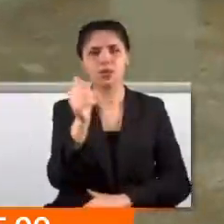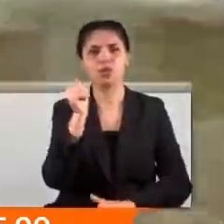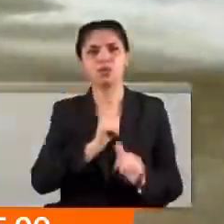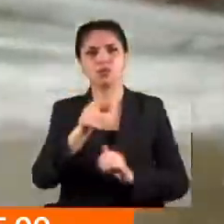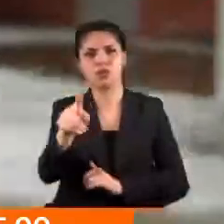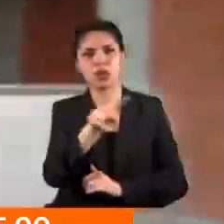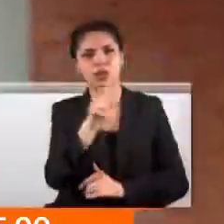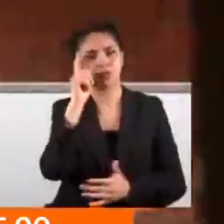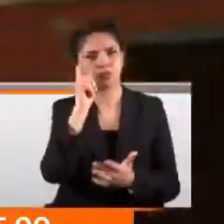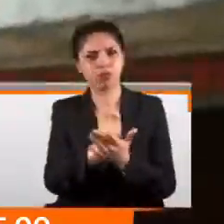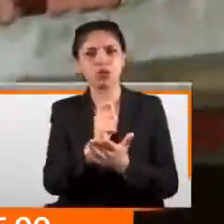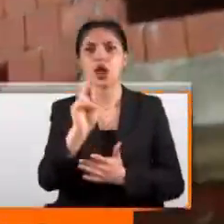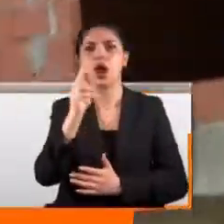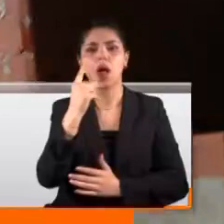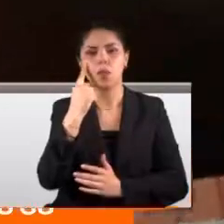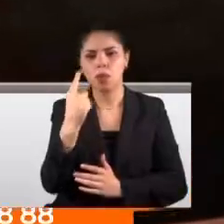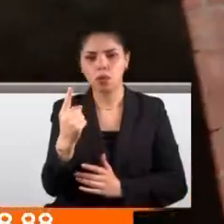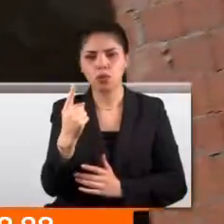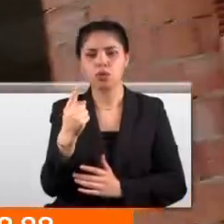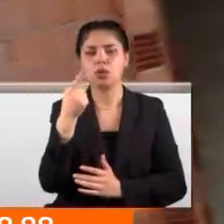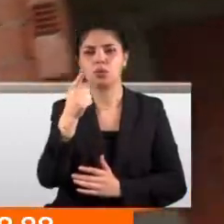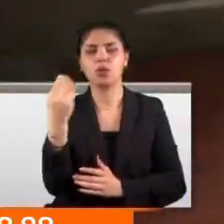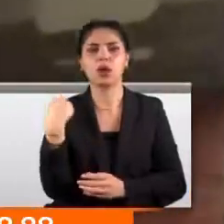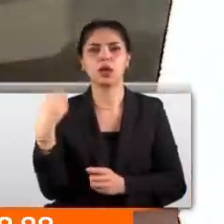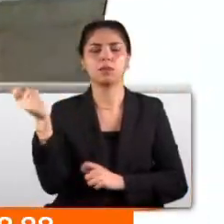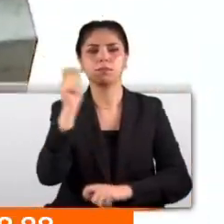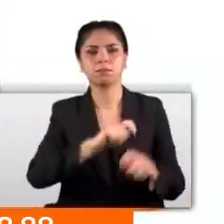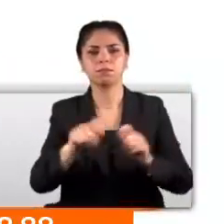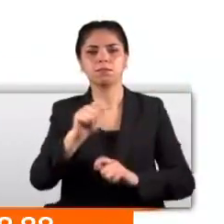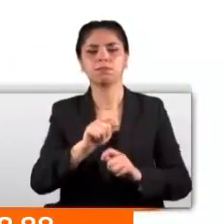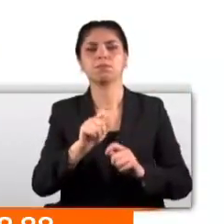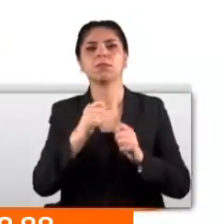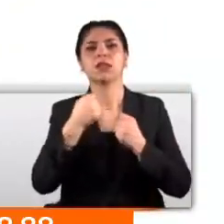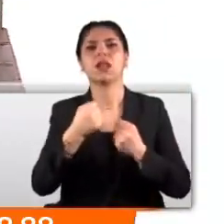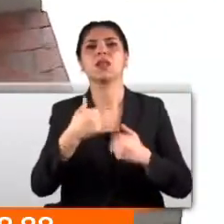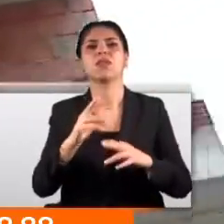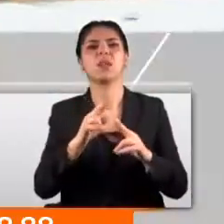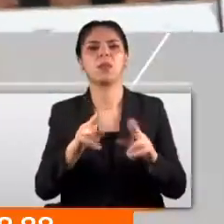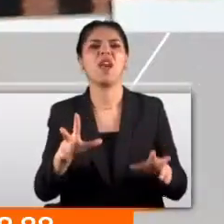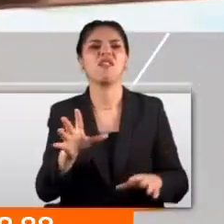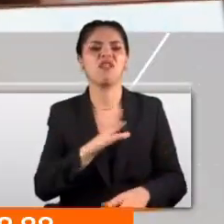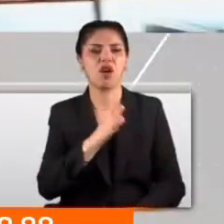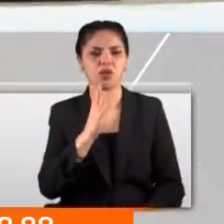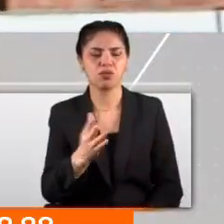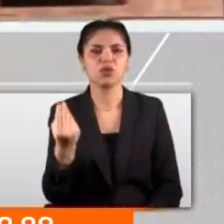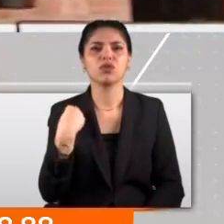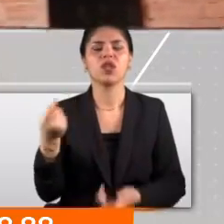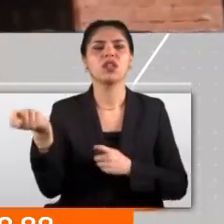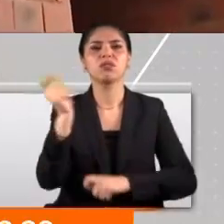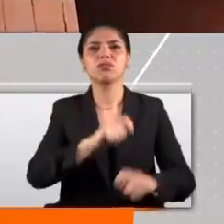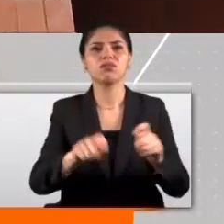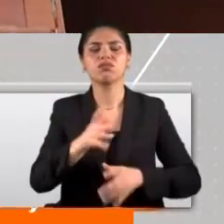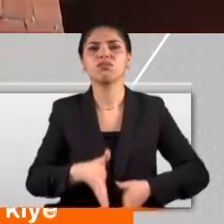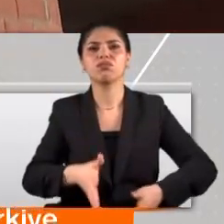üniversiteye başvurdu. Çıkan raporlarda yapılan bu yeni binanın çürük olduğunu ortaya koydu. İşte yeni yapılan binanın